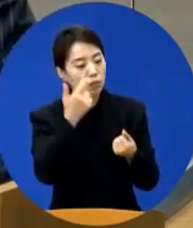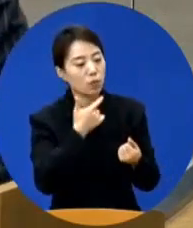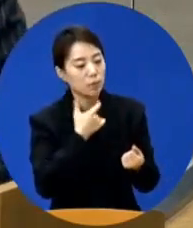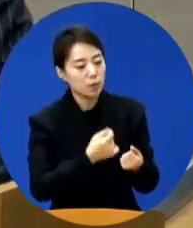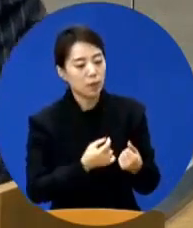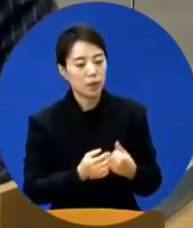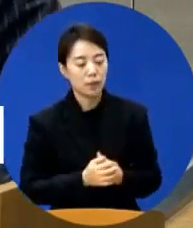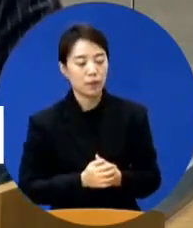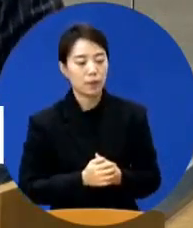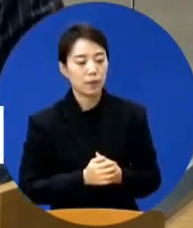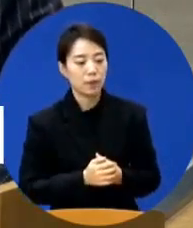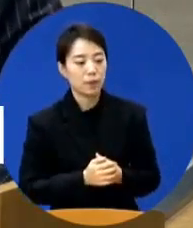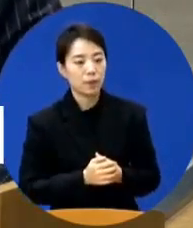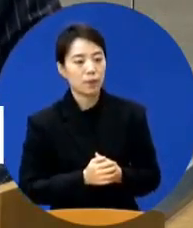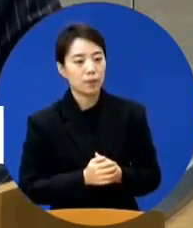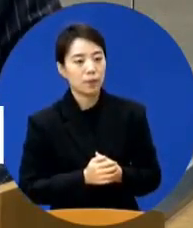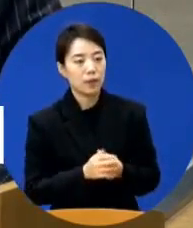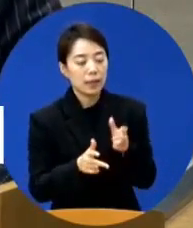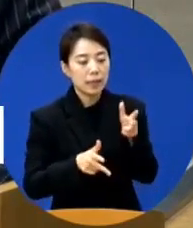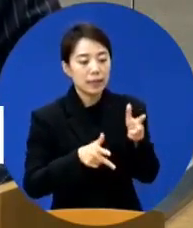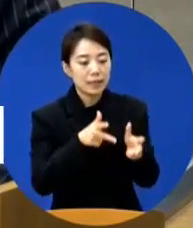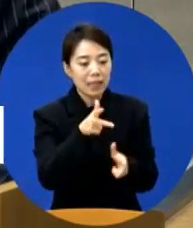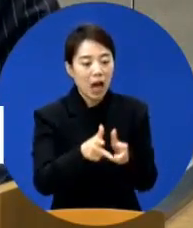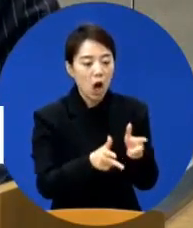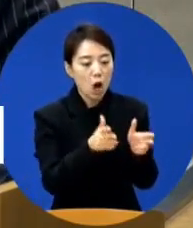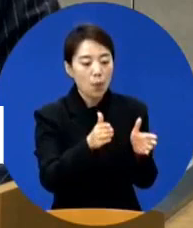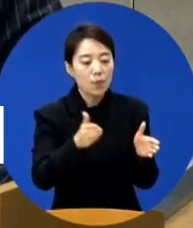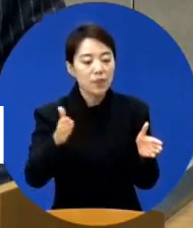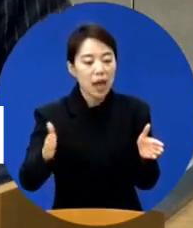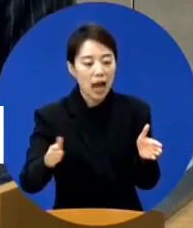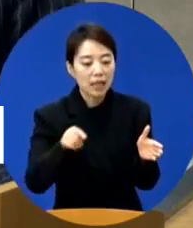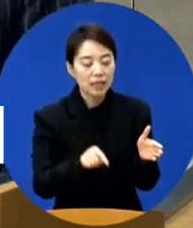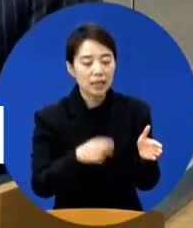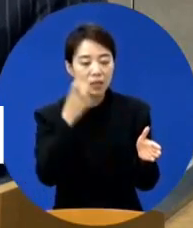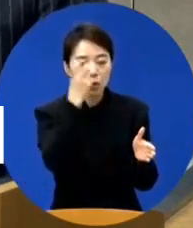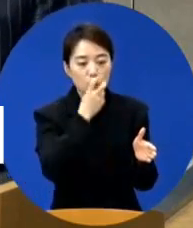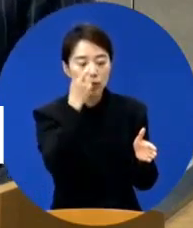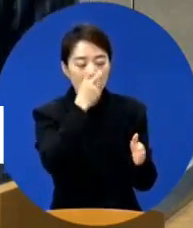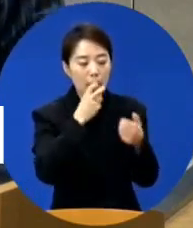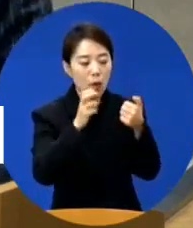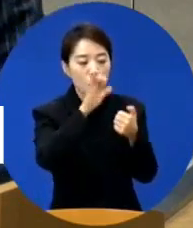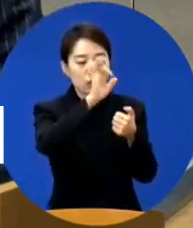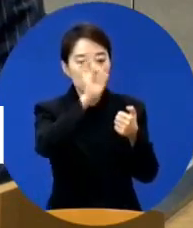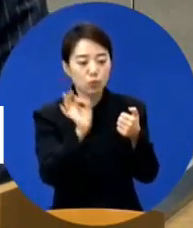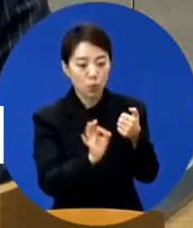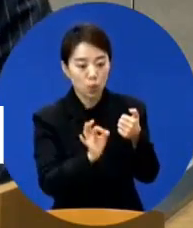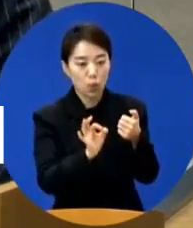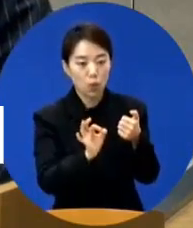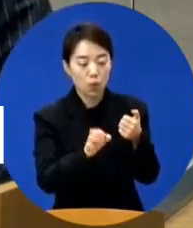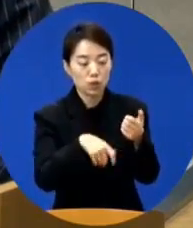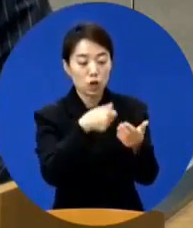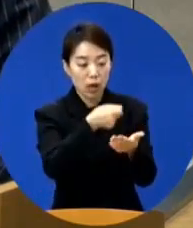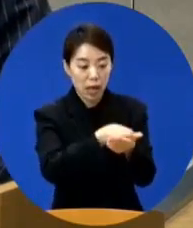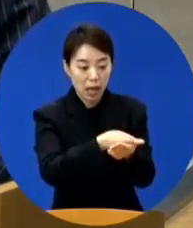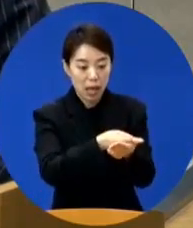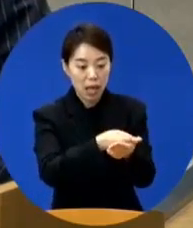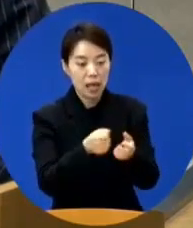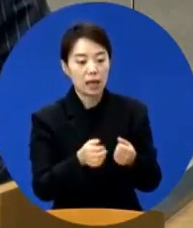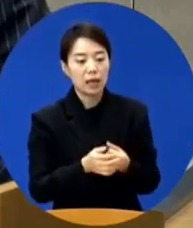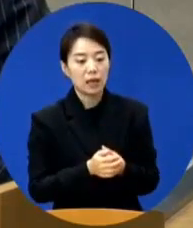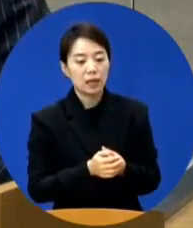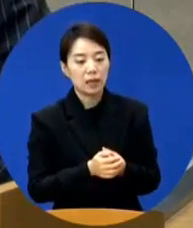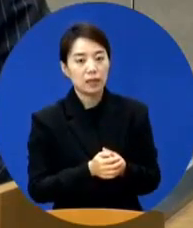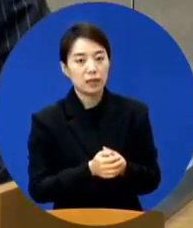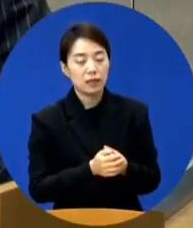드리겠습니다. 우리가 그 사업량을 수요조사에 50%로 잡았었는데